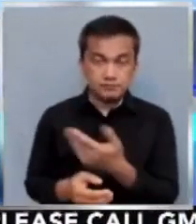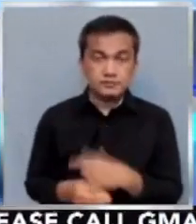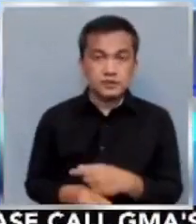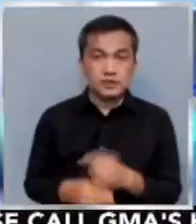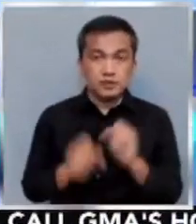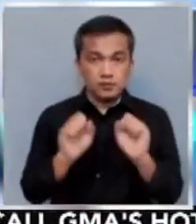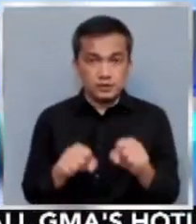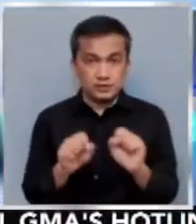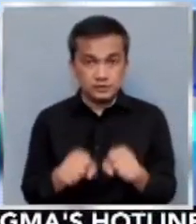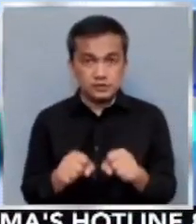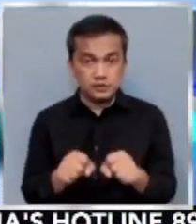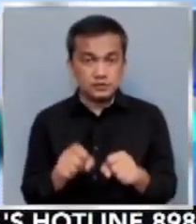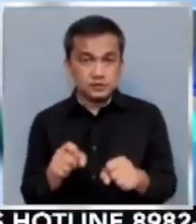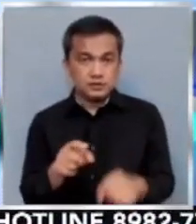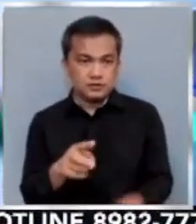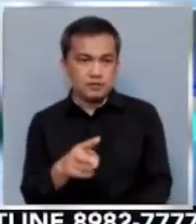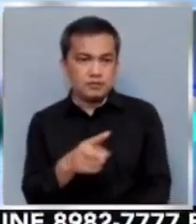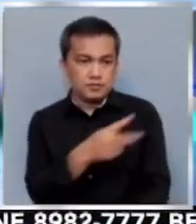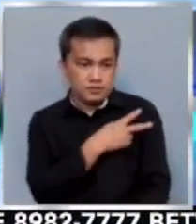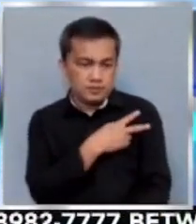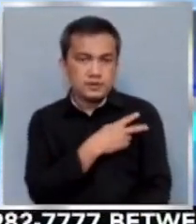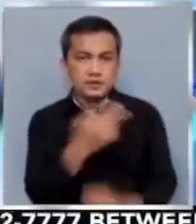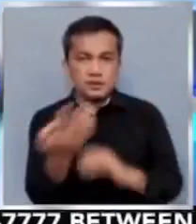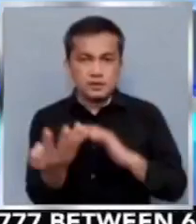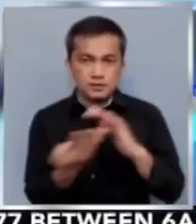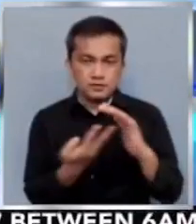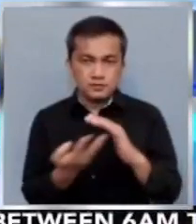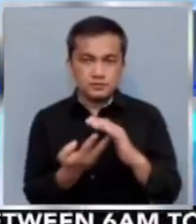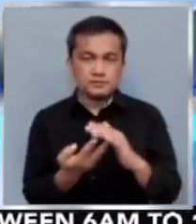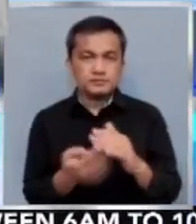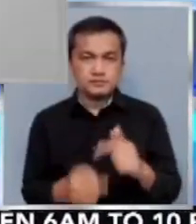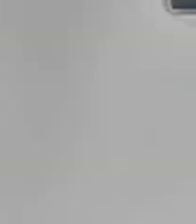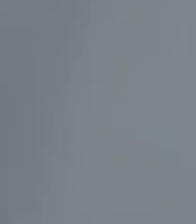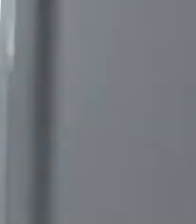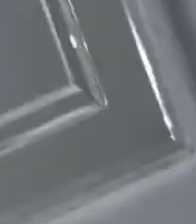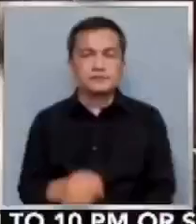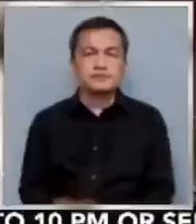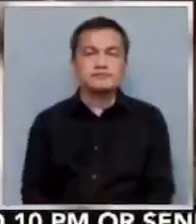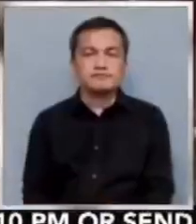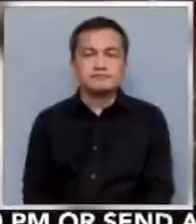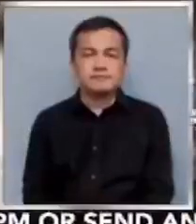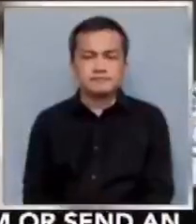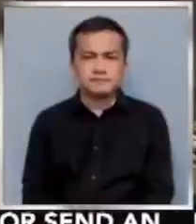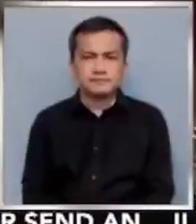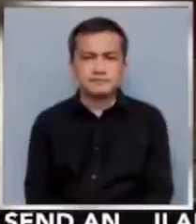ika nga ay fully vaccinated ang mga customer. Nakatutok si JP Soriano.